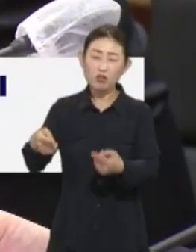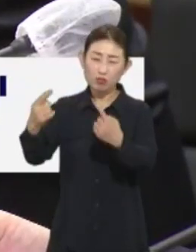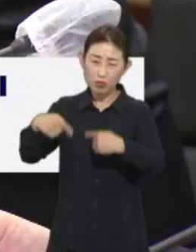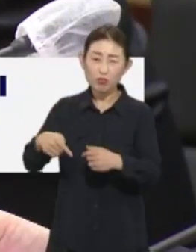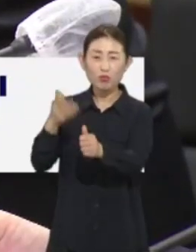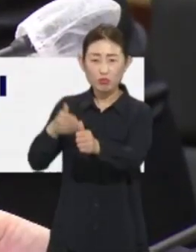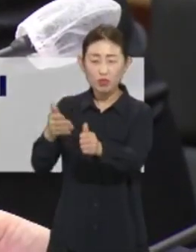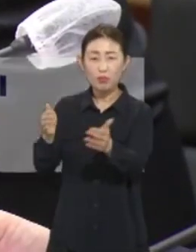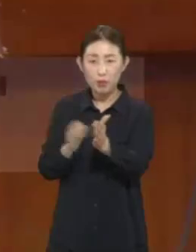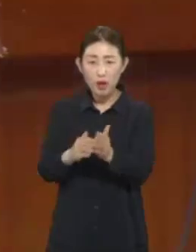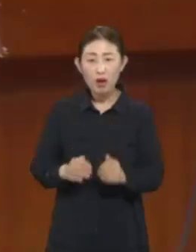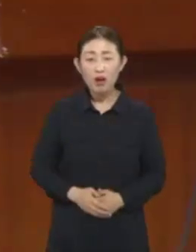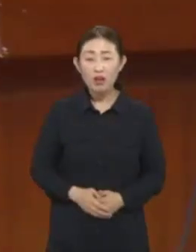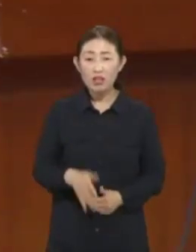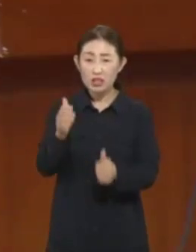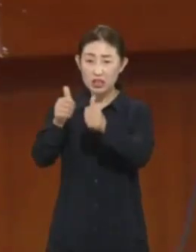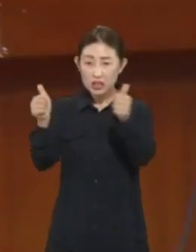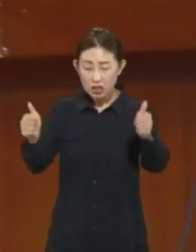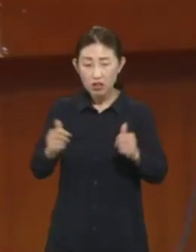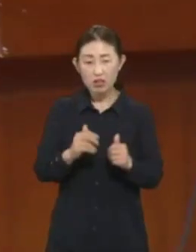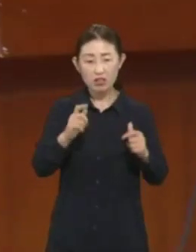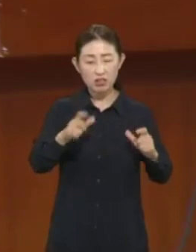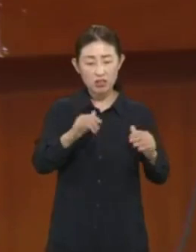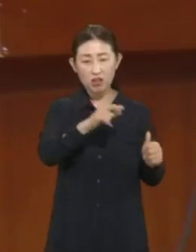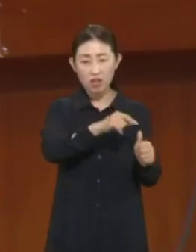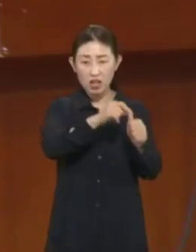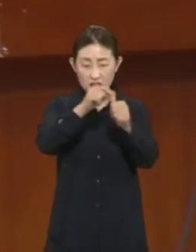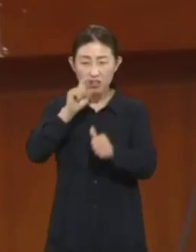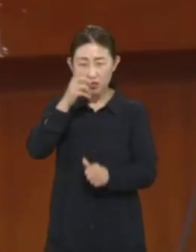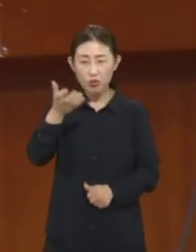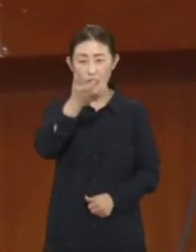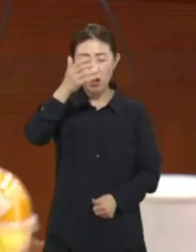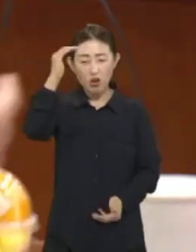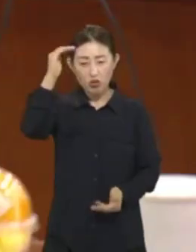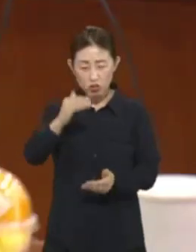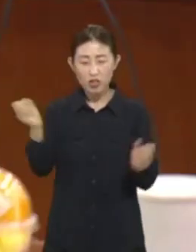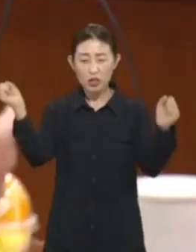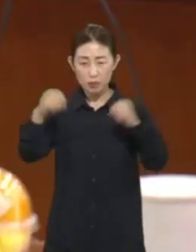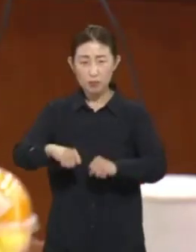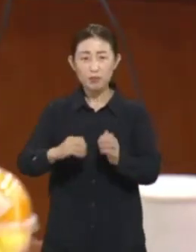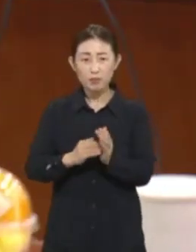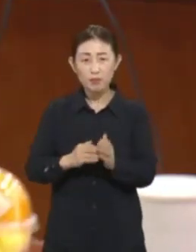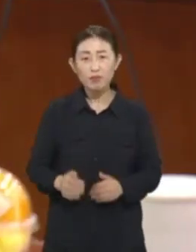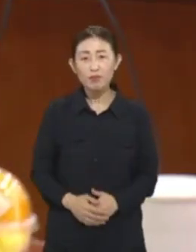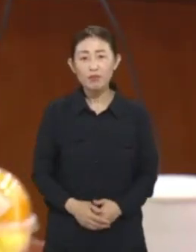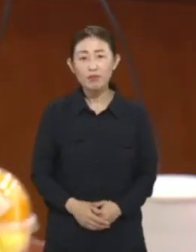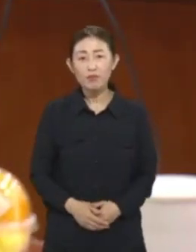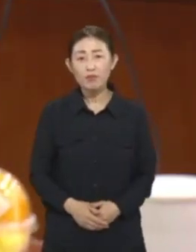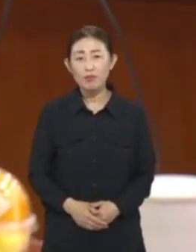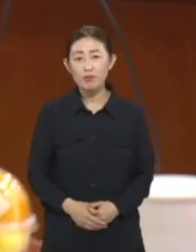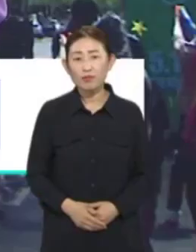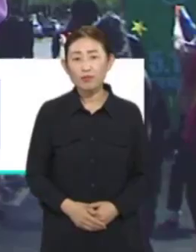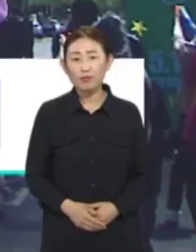제안했고 대기업 대표들은 지역 인재 채용과 탄소 저감에 동참하겠다고 화답했습니다.